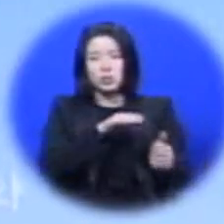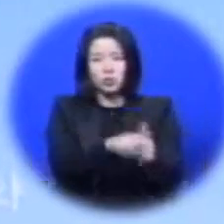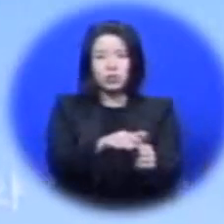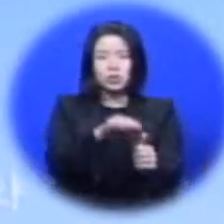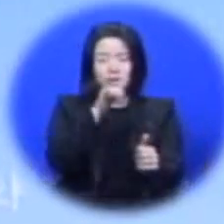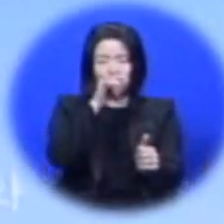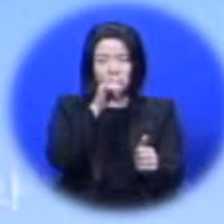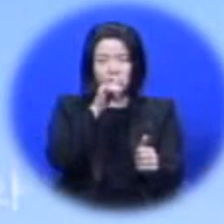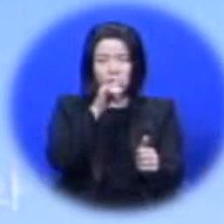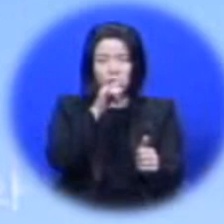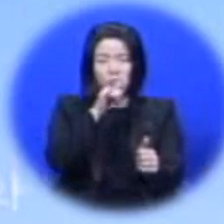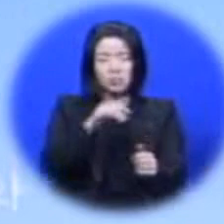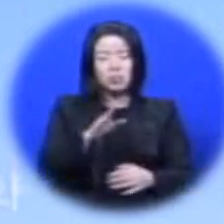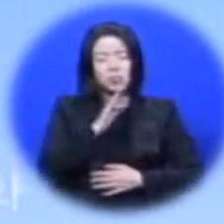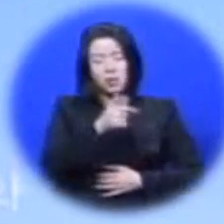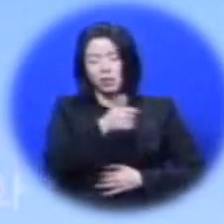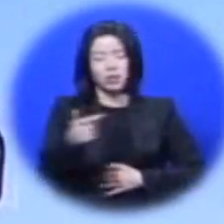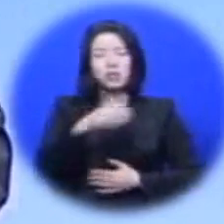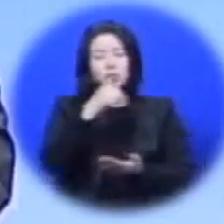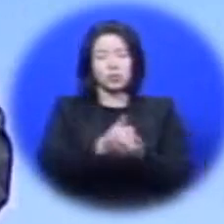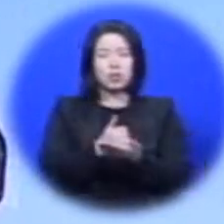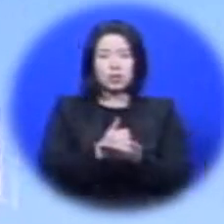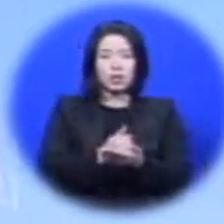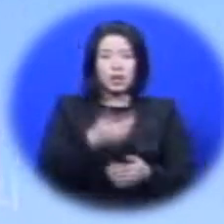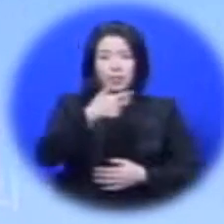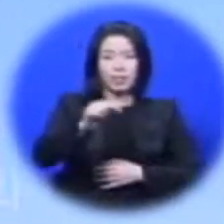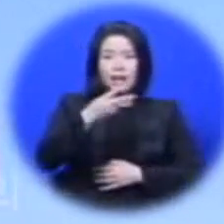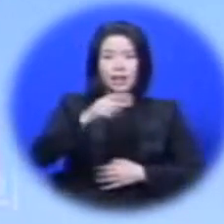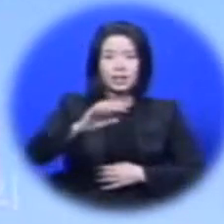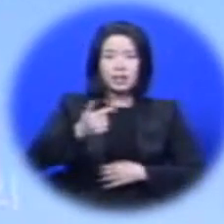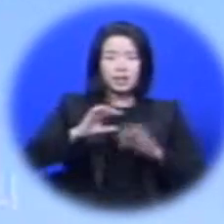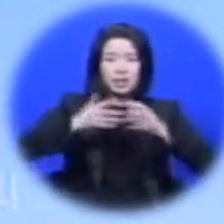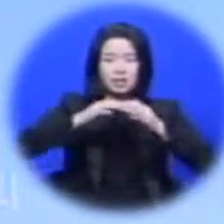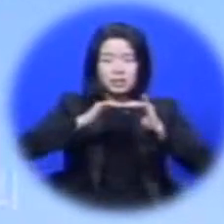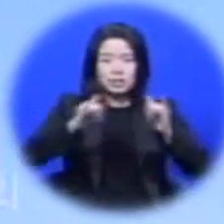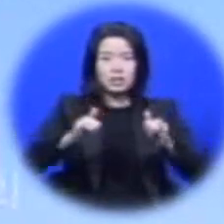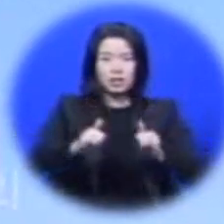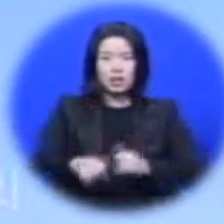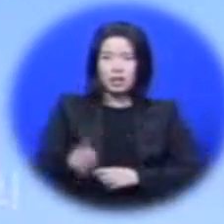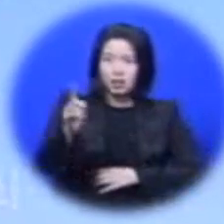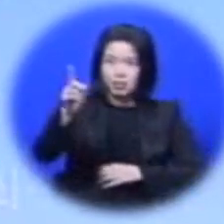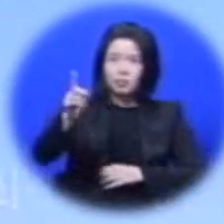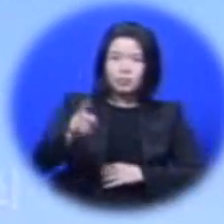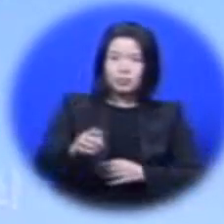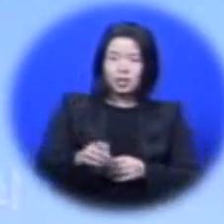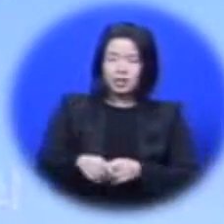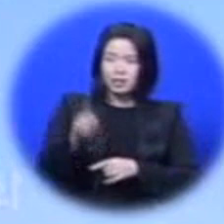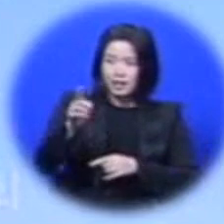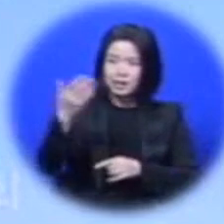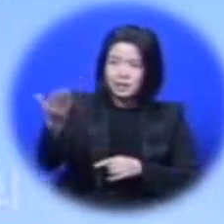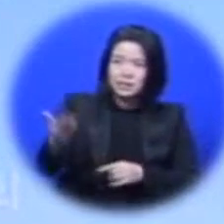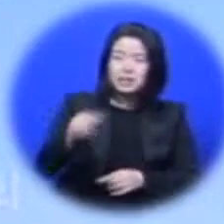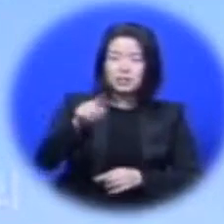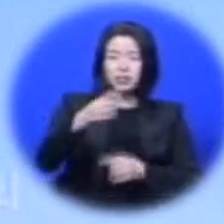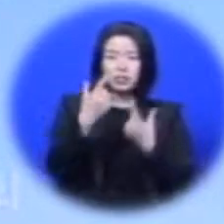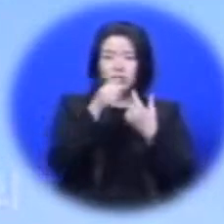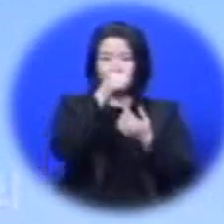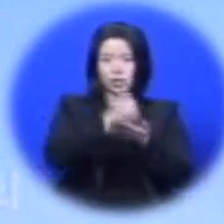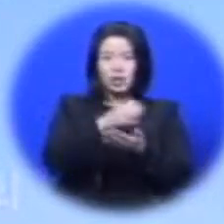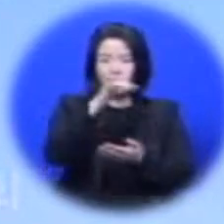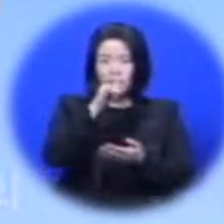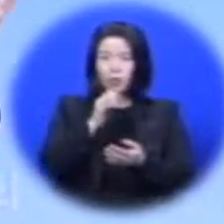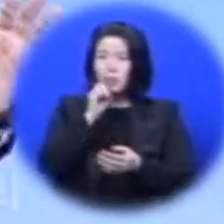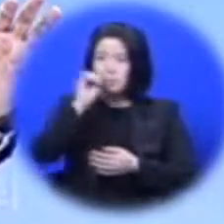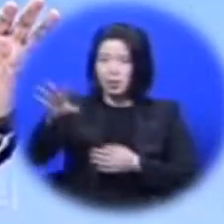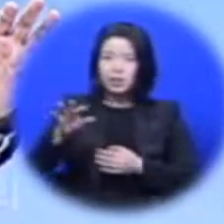마땅하지요. 나단 선지자가 다윗 왕에게 와서 손가락질하면서 당신이 그런 죄를 지었다고 할 때